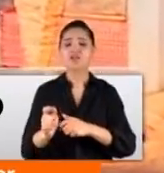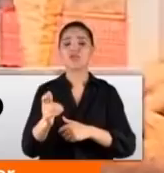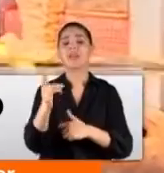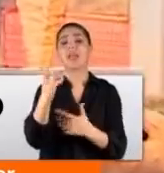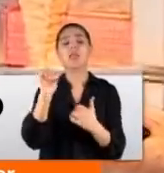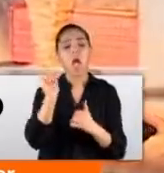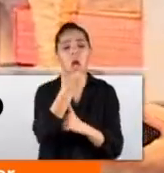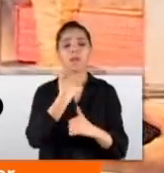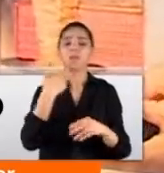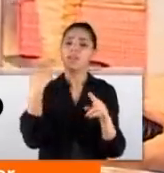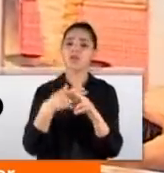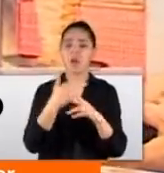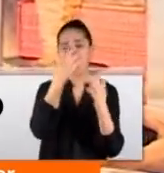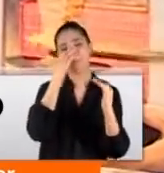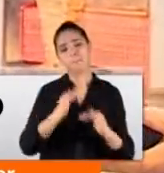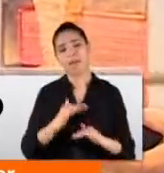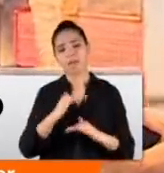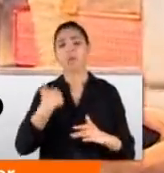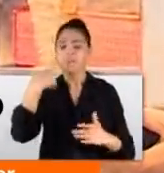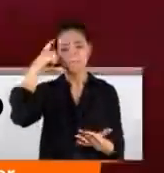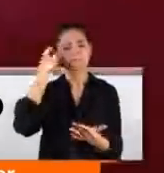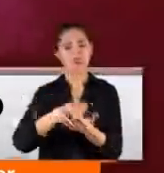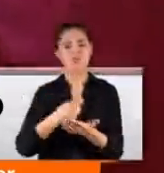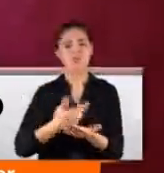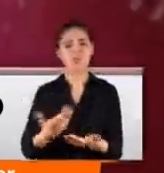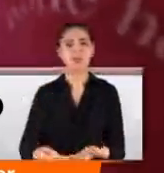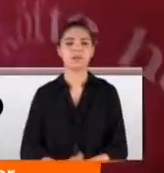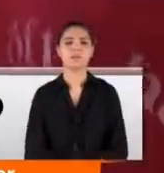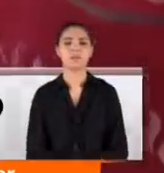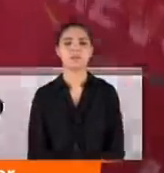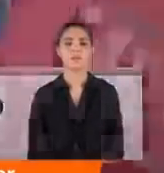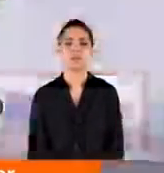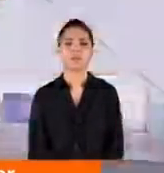bir can suyu olacak. Biz bir an önce bunu da bekliyoruz. Biz de başvuracağız buna.